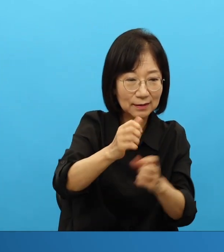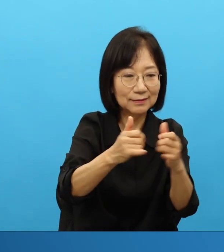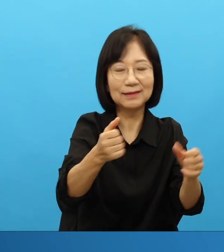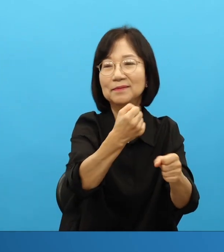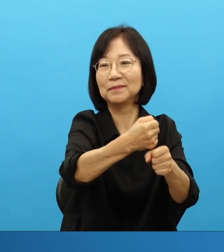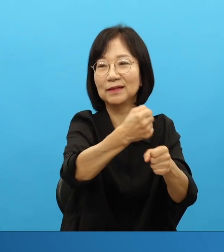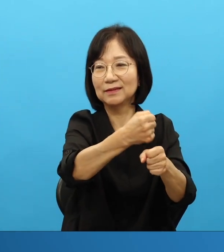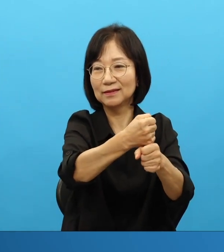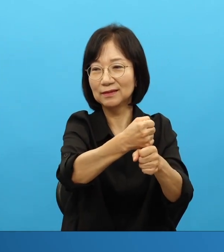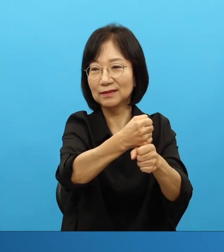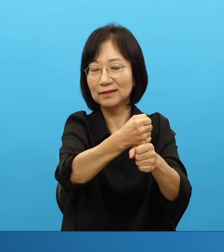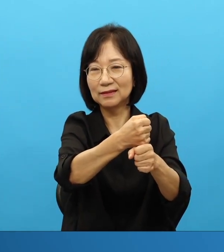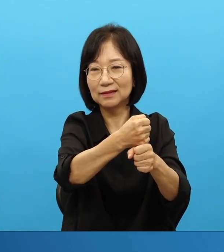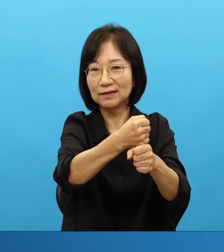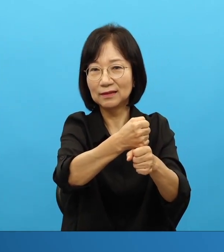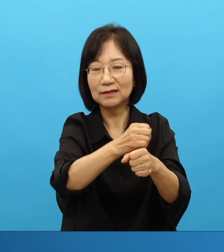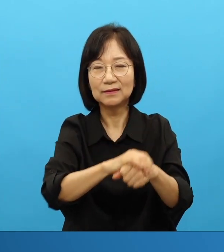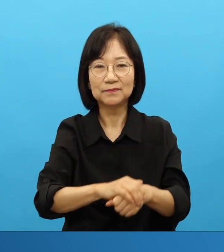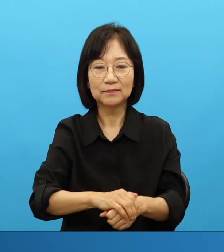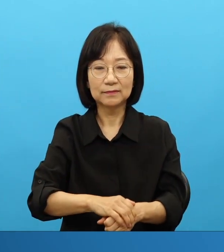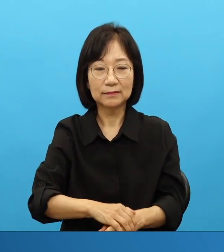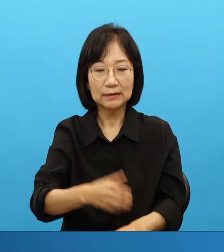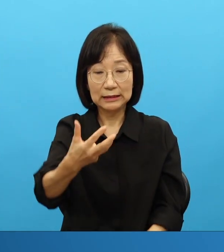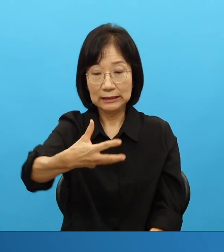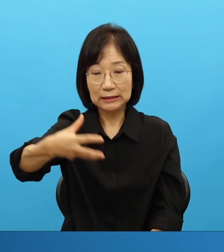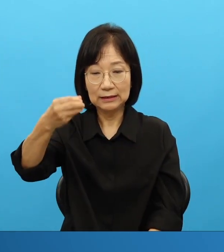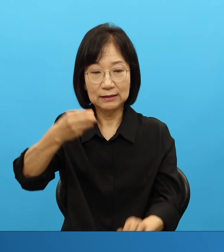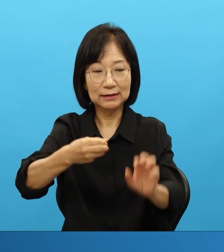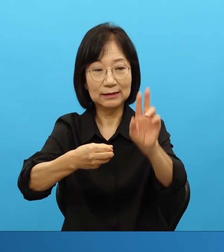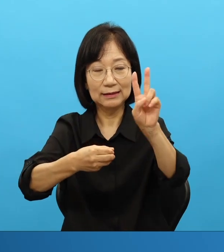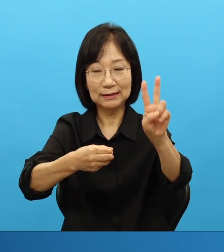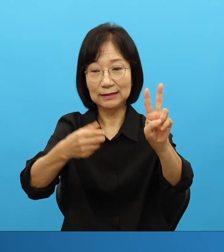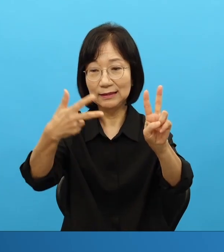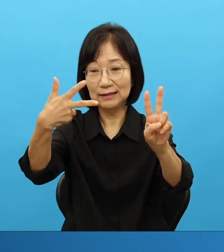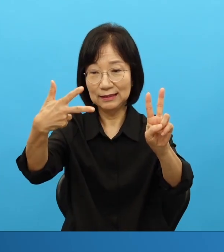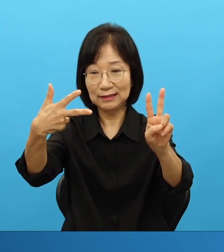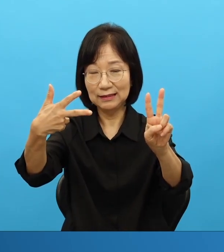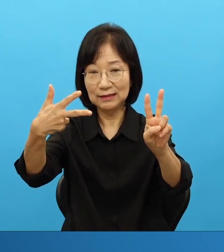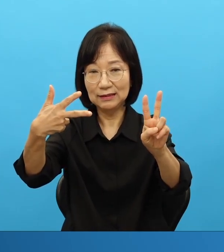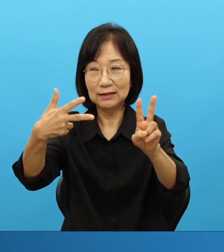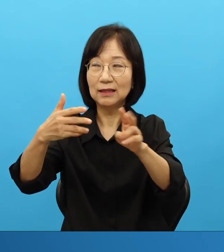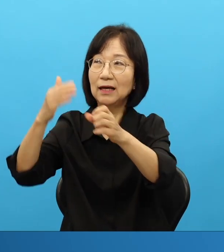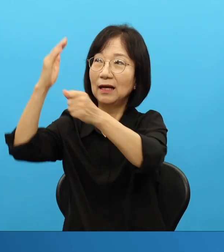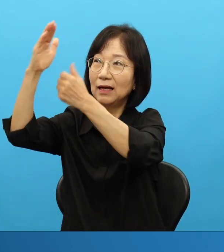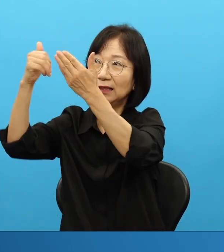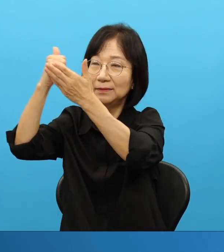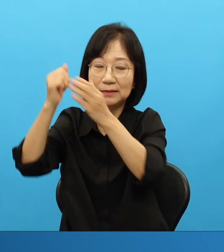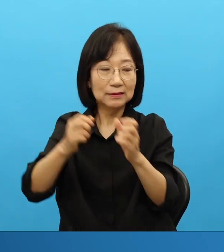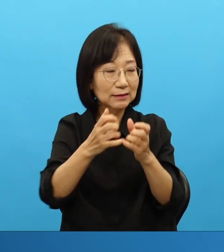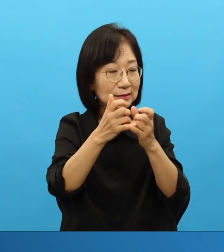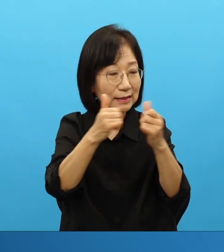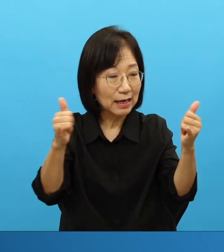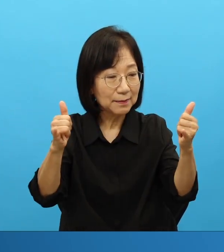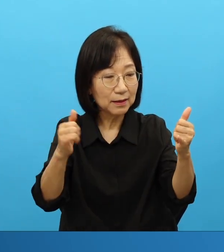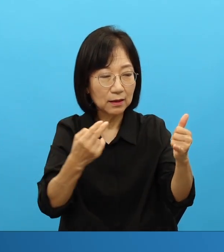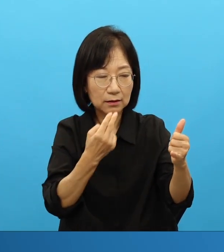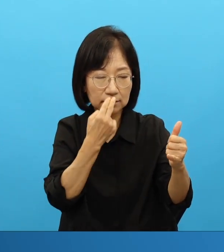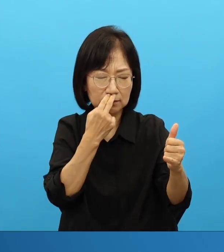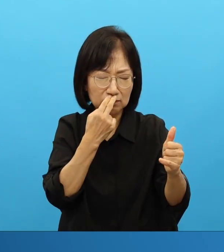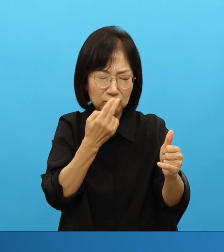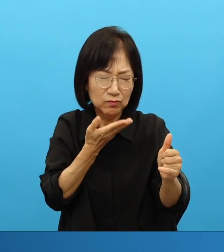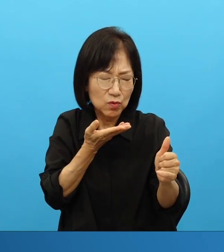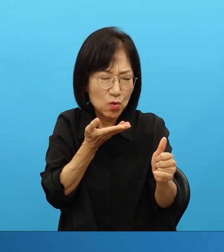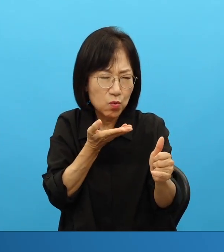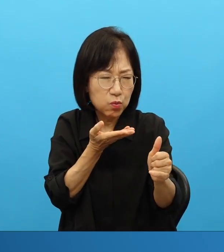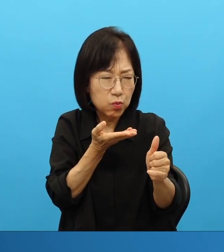very image and likeness. 창세기 2장 7절에 하나님이 생기를 불어넣었다고 되어 있어요. Genesis 2:7 also records 그렇죠. that He breathed into us the